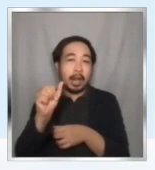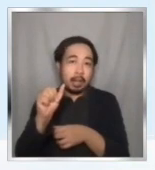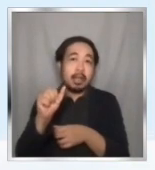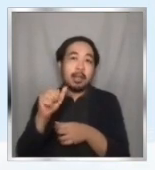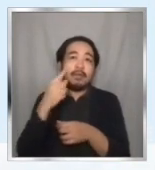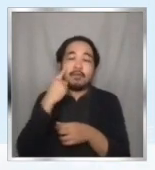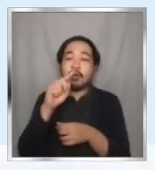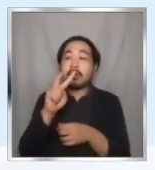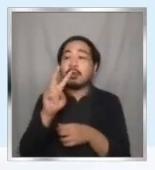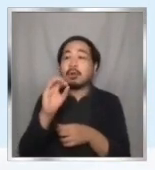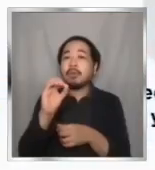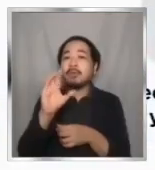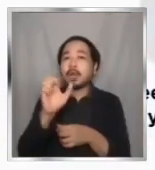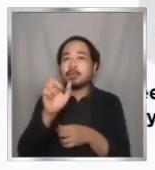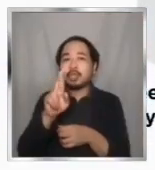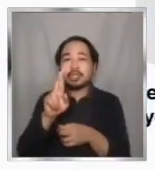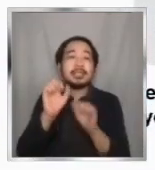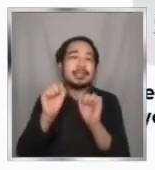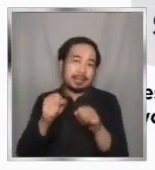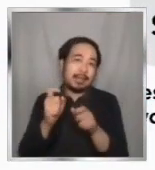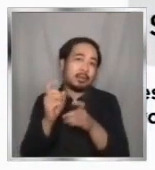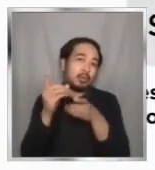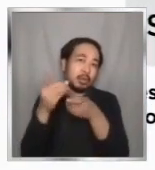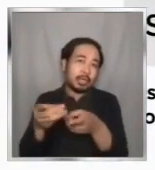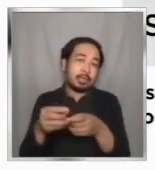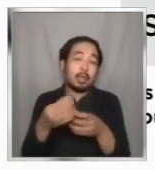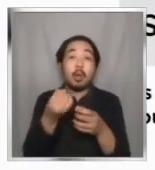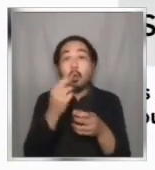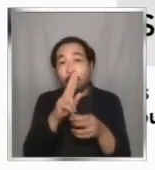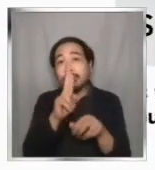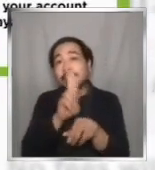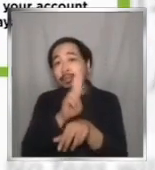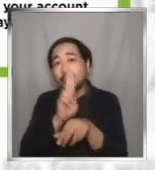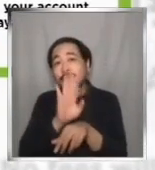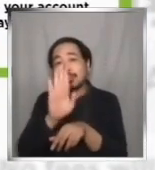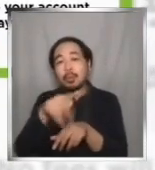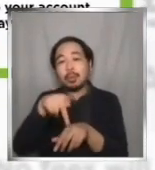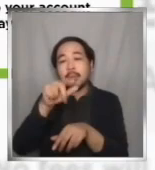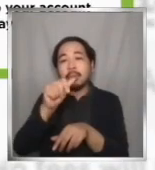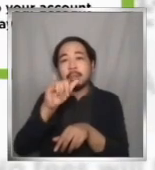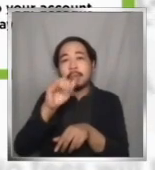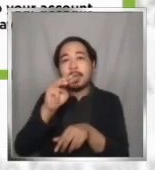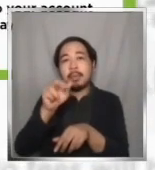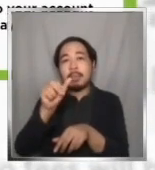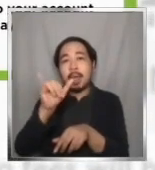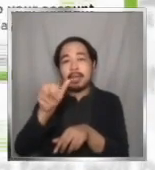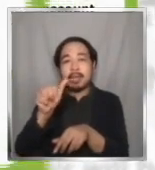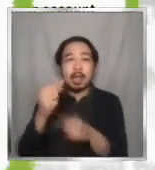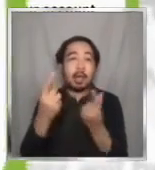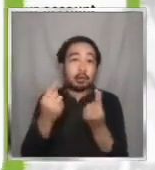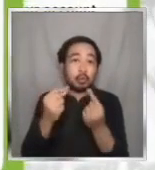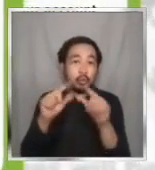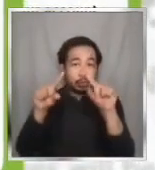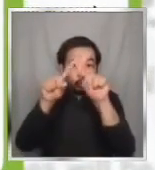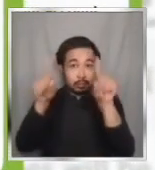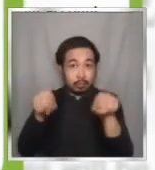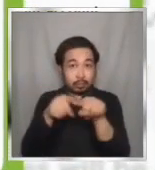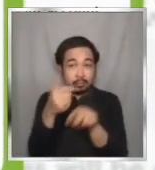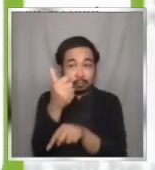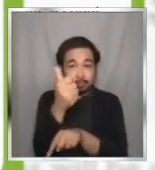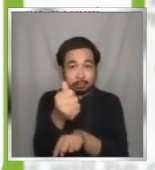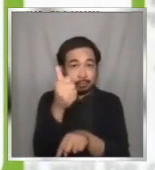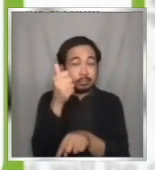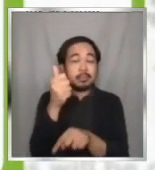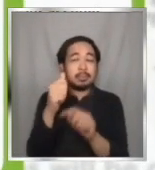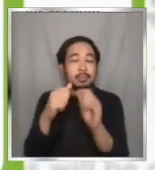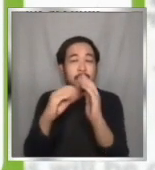At makakapag-donate na rin gamit ang PayMaya. Maaaring iscan ang QR code na nakikita sa inyong TV screen